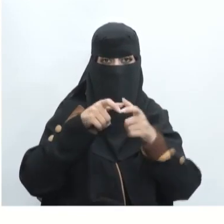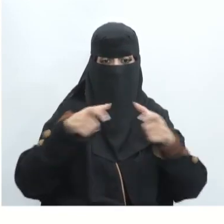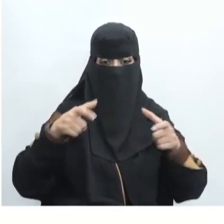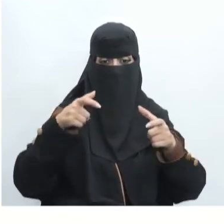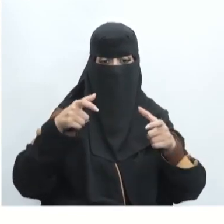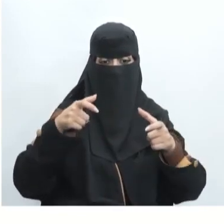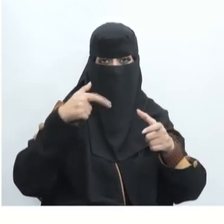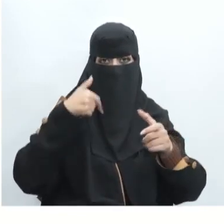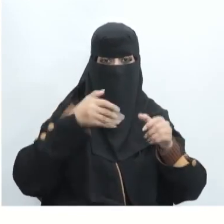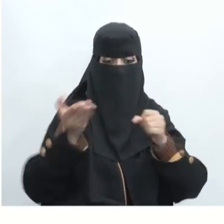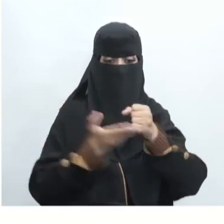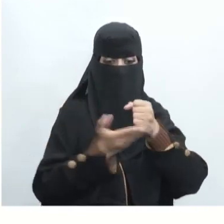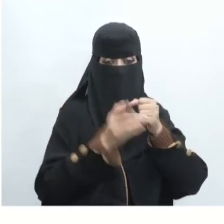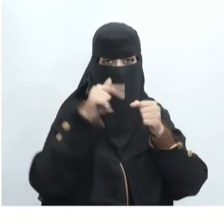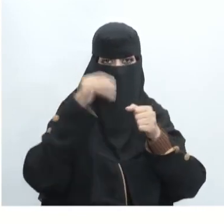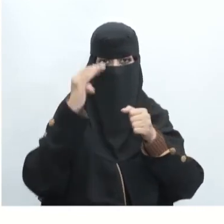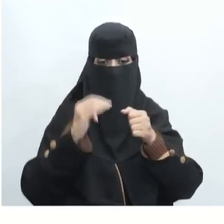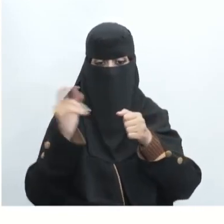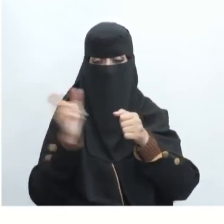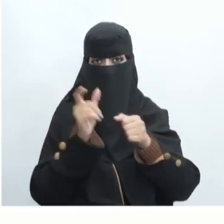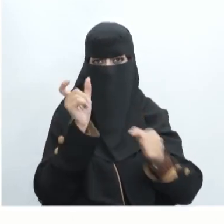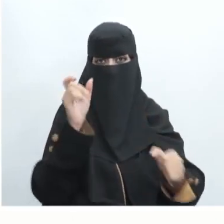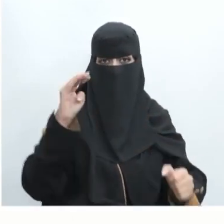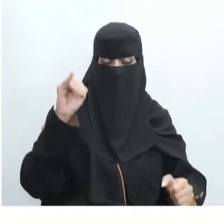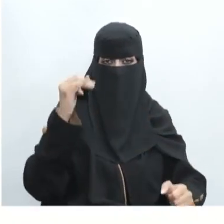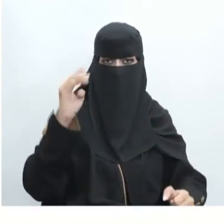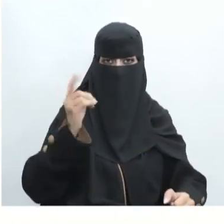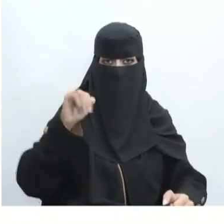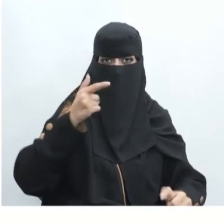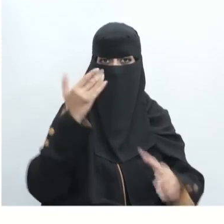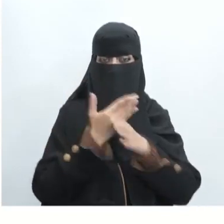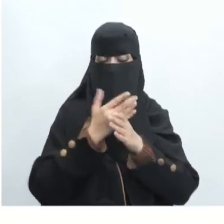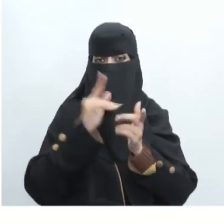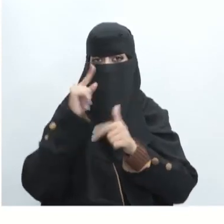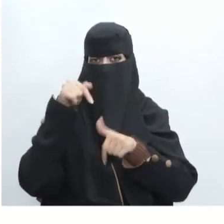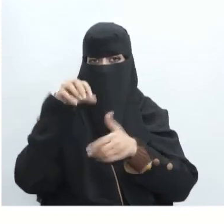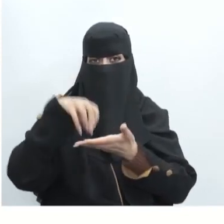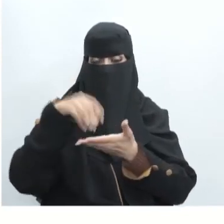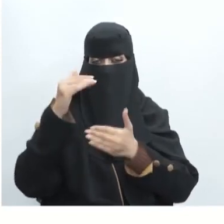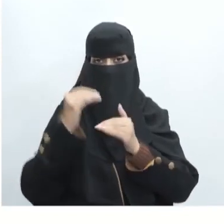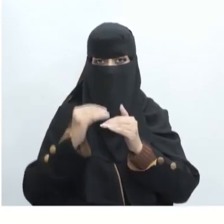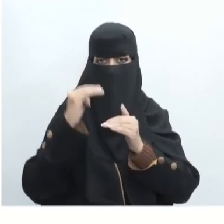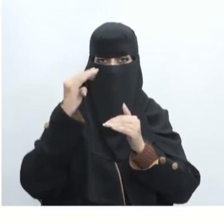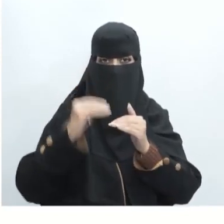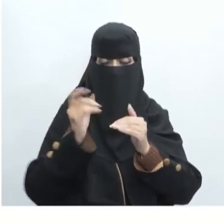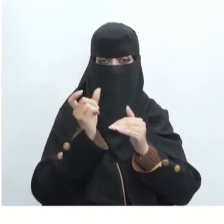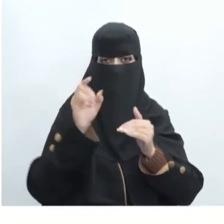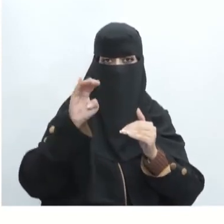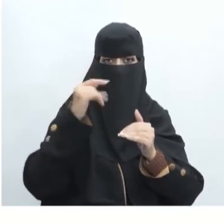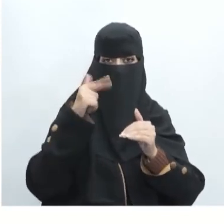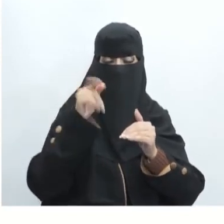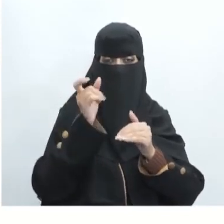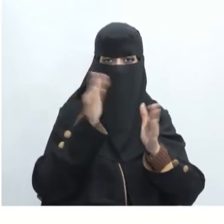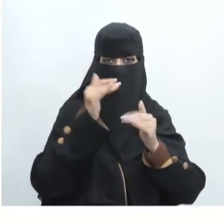حرفه قطع الاشجار او الاخشاب ممتازين لانها تقع في جنوب نيجيريا